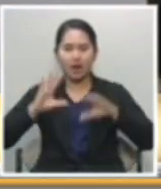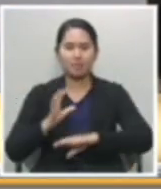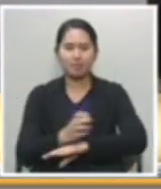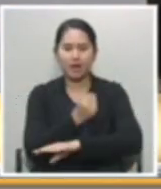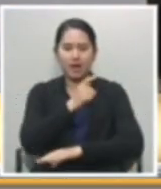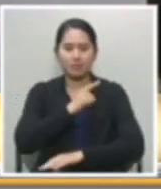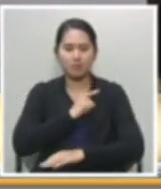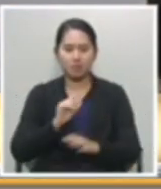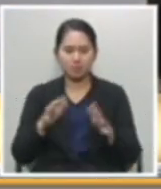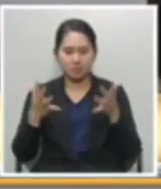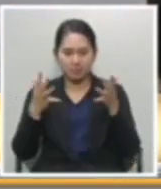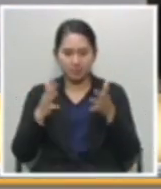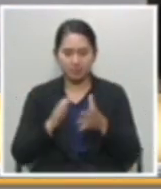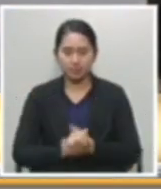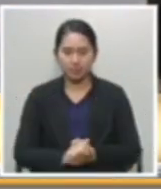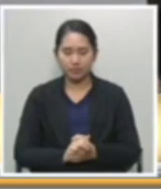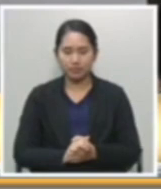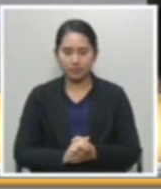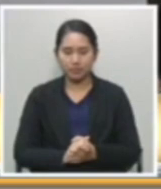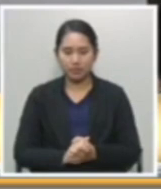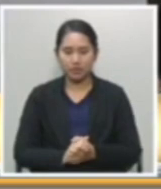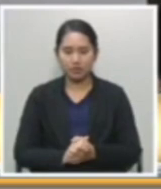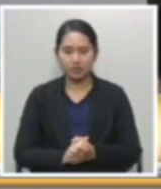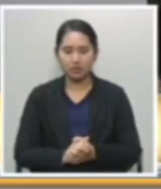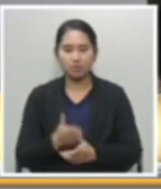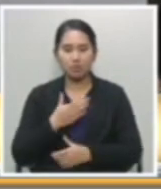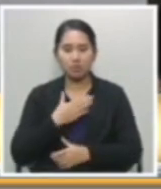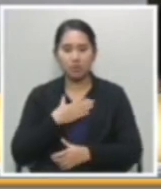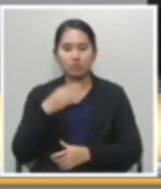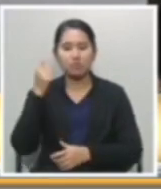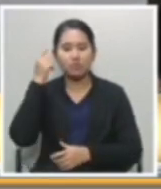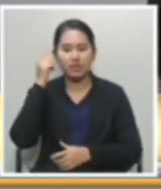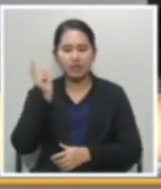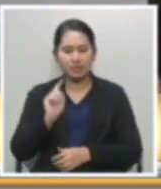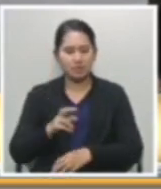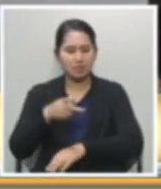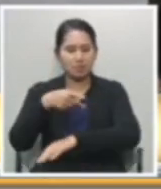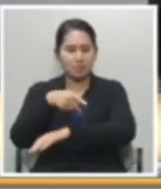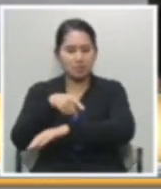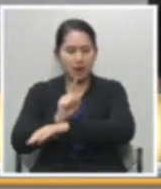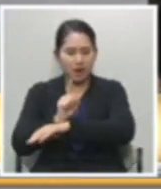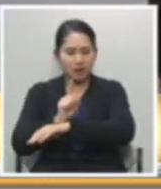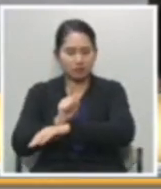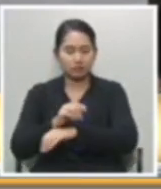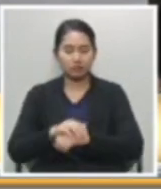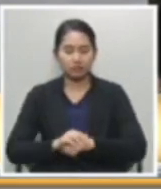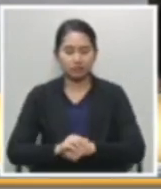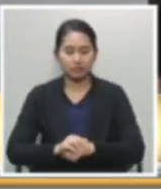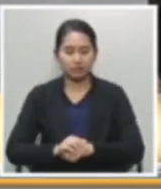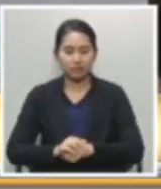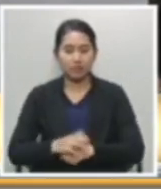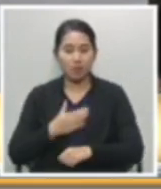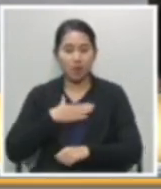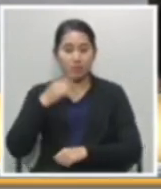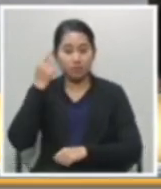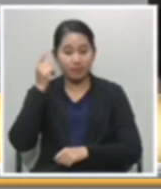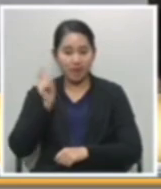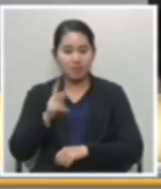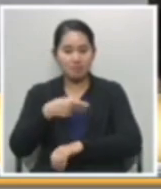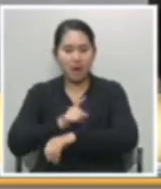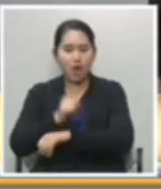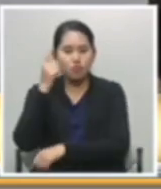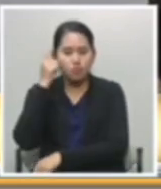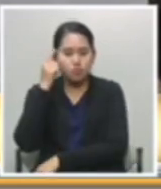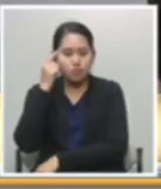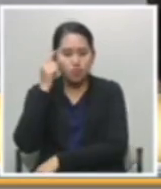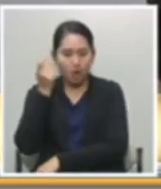ที่ผมก็ยังรู้คิดว่าท่านประธานนะครับท่านประธานรู้ท่านประธ